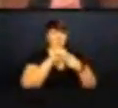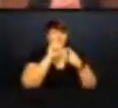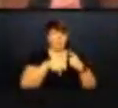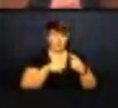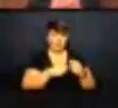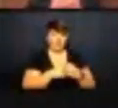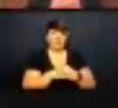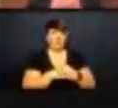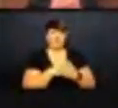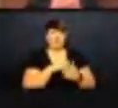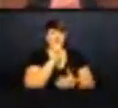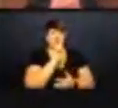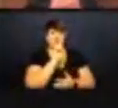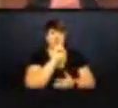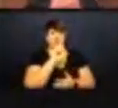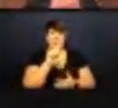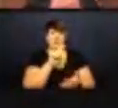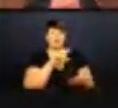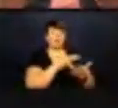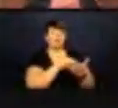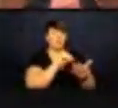Wanafunzi walio na mahitaji